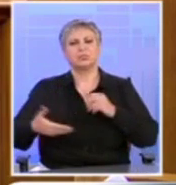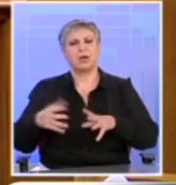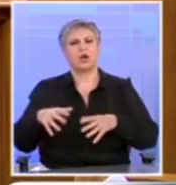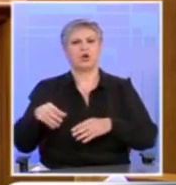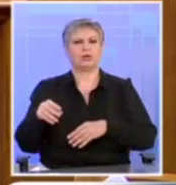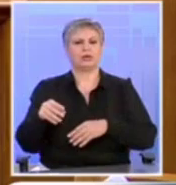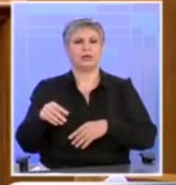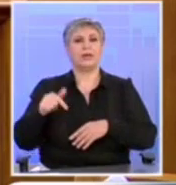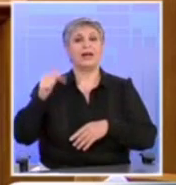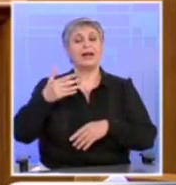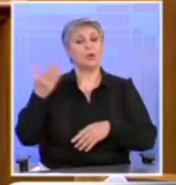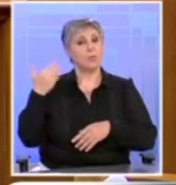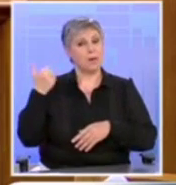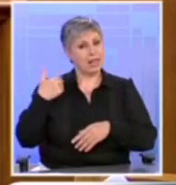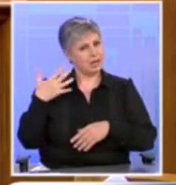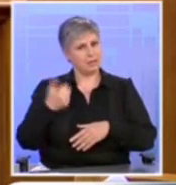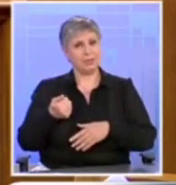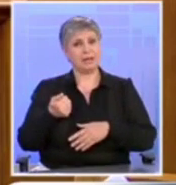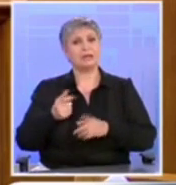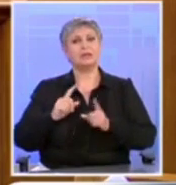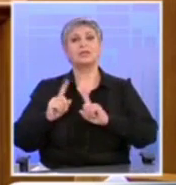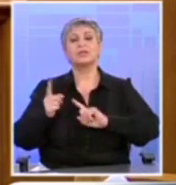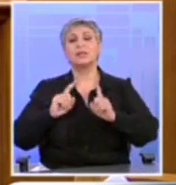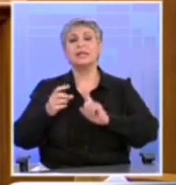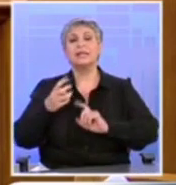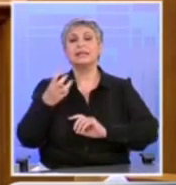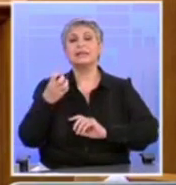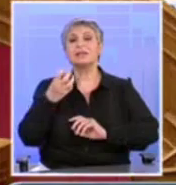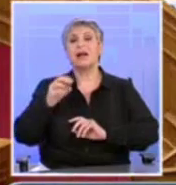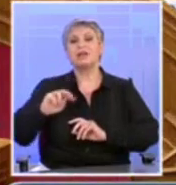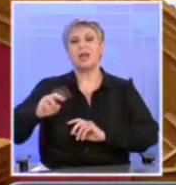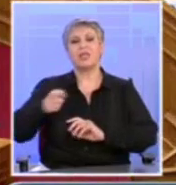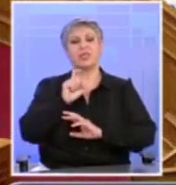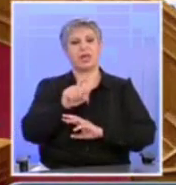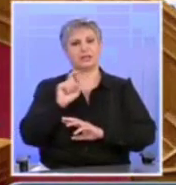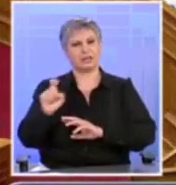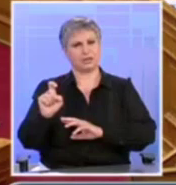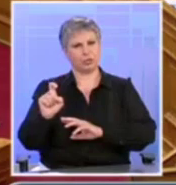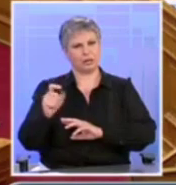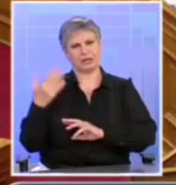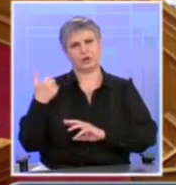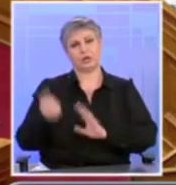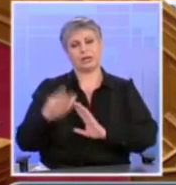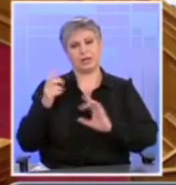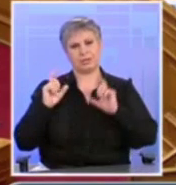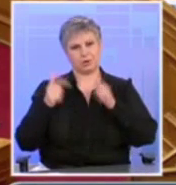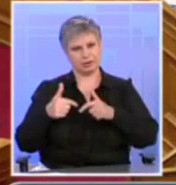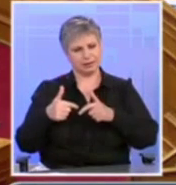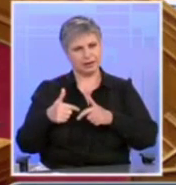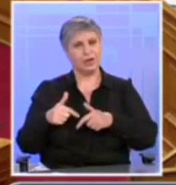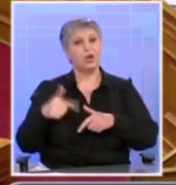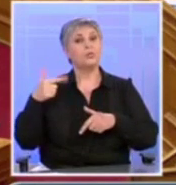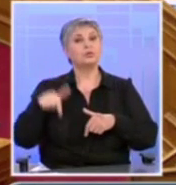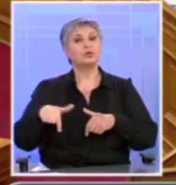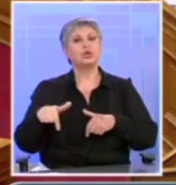συμφωνία για 30 δις πρωτογενή πλεονάσματα, σήμερα η κυβέρνηση αυτή έχει